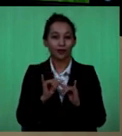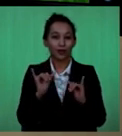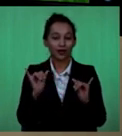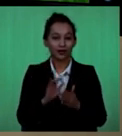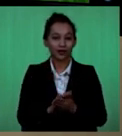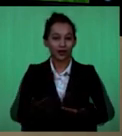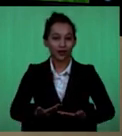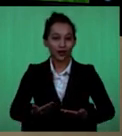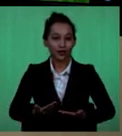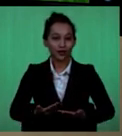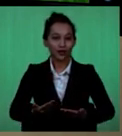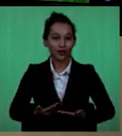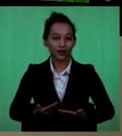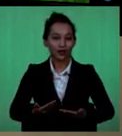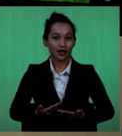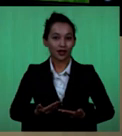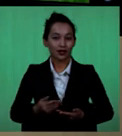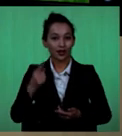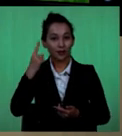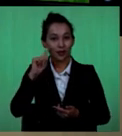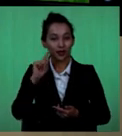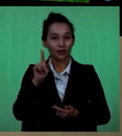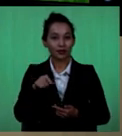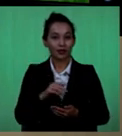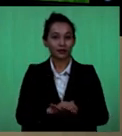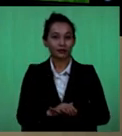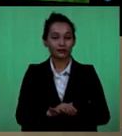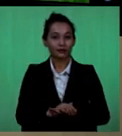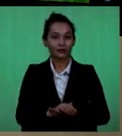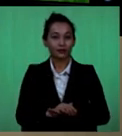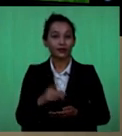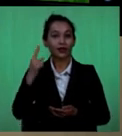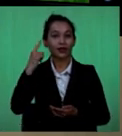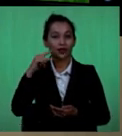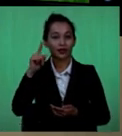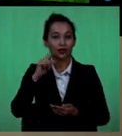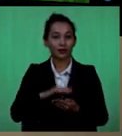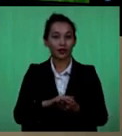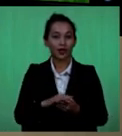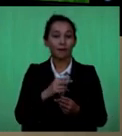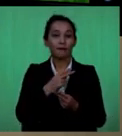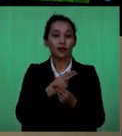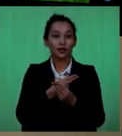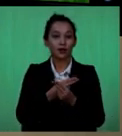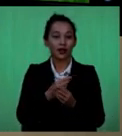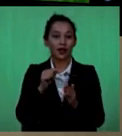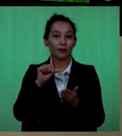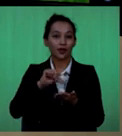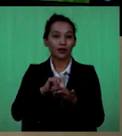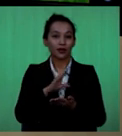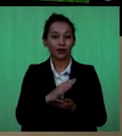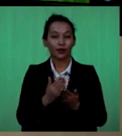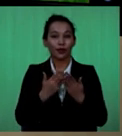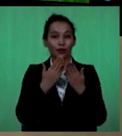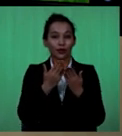umuman qaldirg'ochni yashash tarzini bilasiz. Bu ertagimizda beshik tervatar ham bor. Qani